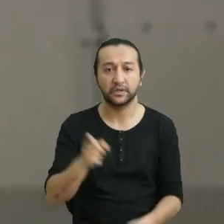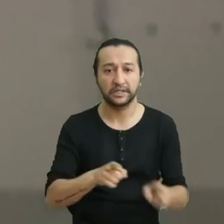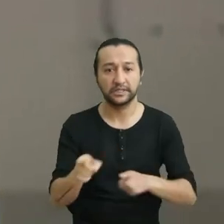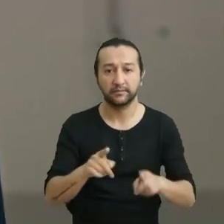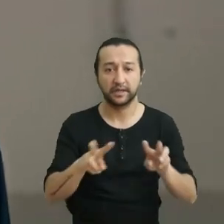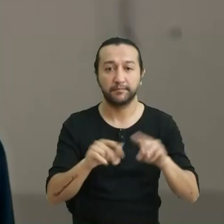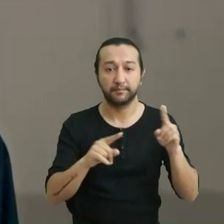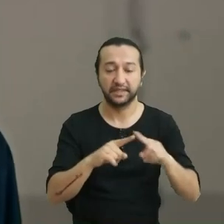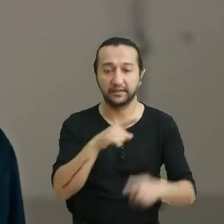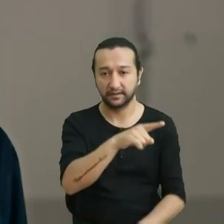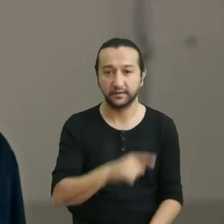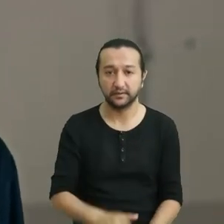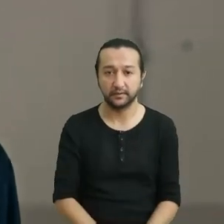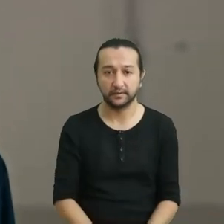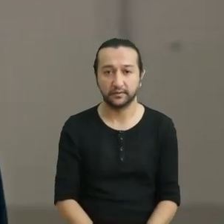istihbarat